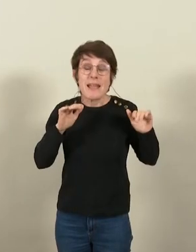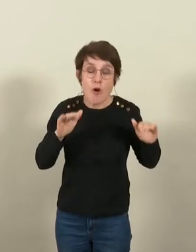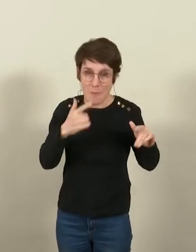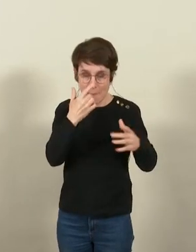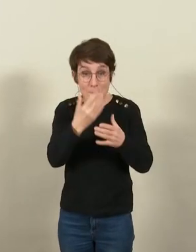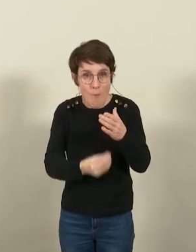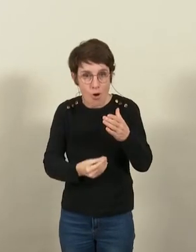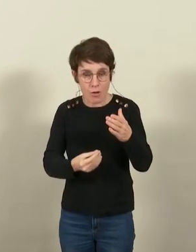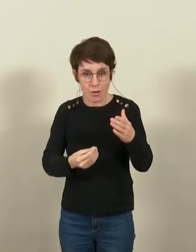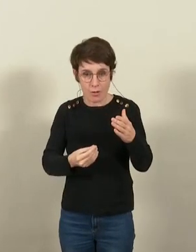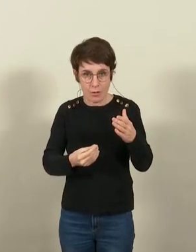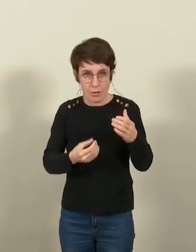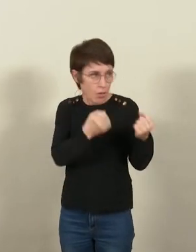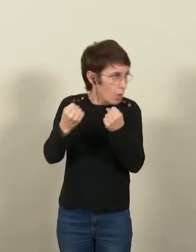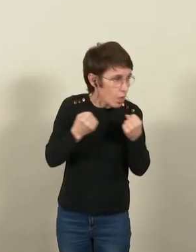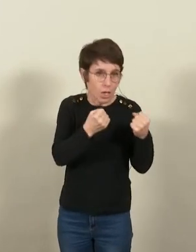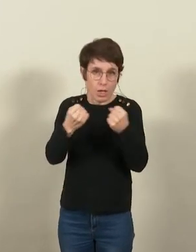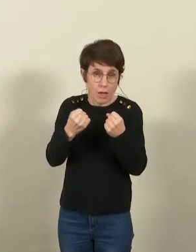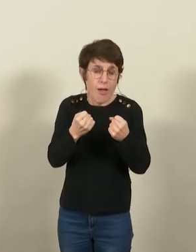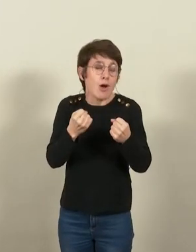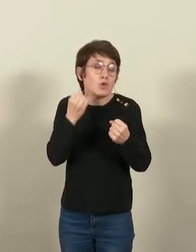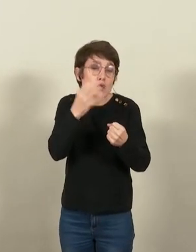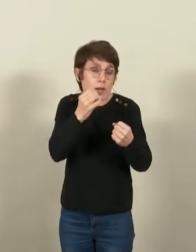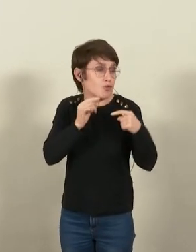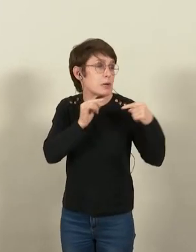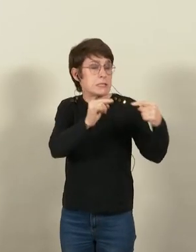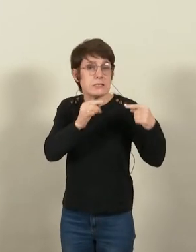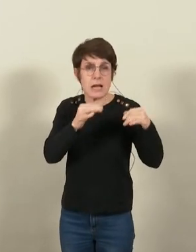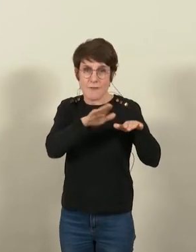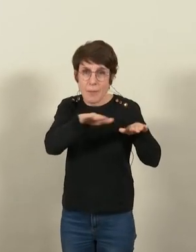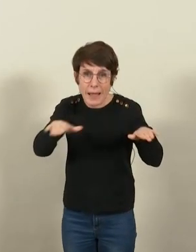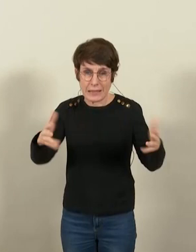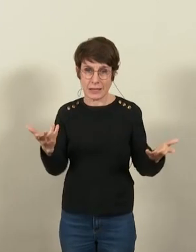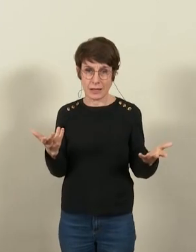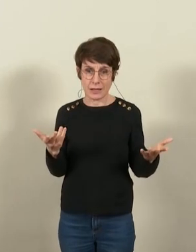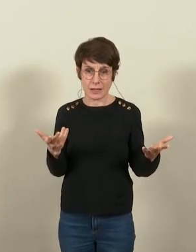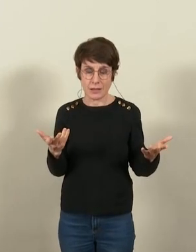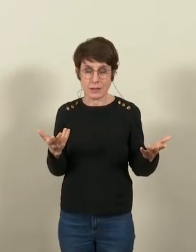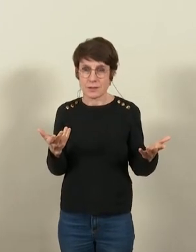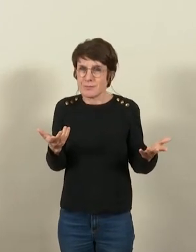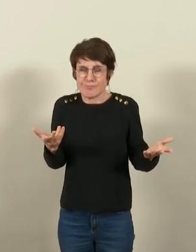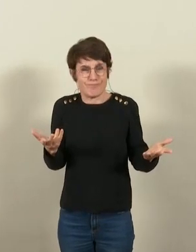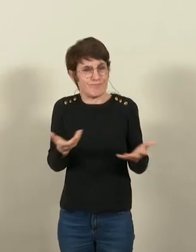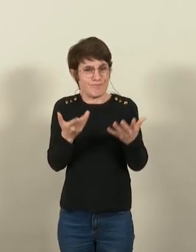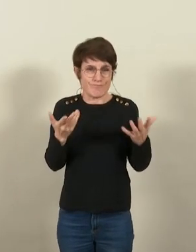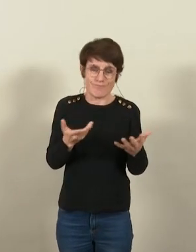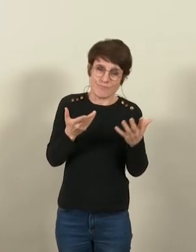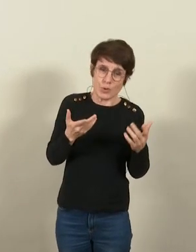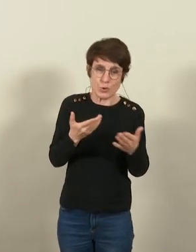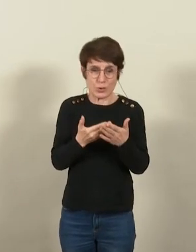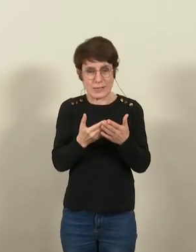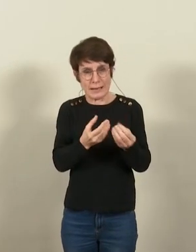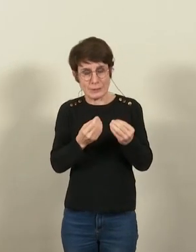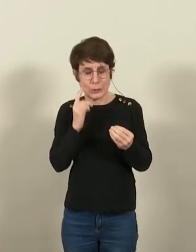rapport à l'usage ça crée des conflits au quotidien donc c'est là aussi une fois encore une raison de nous